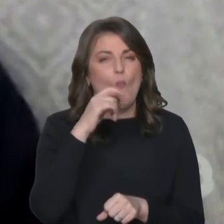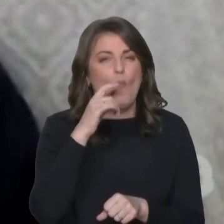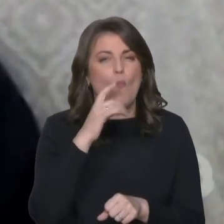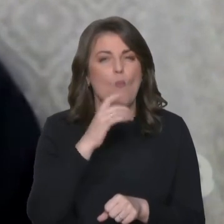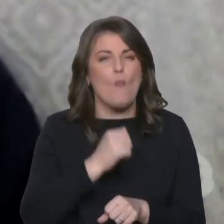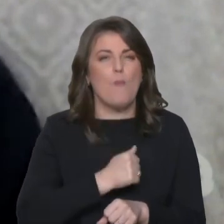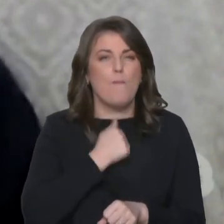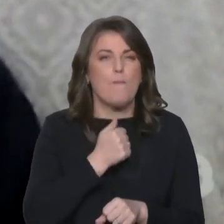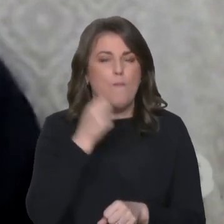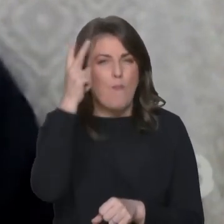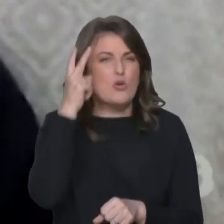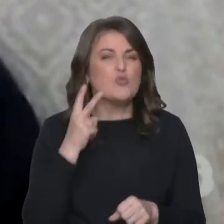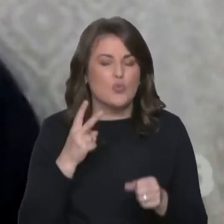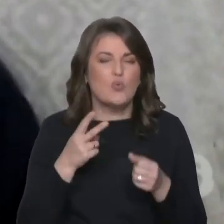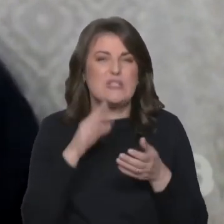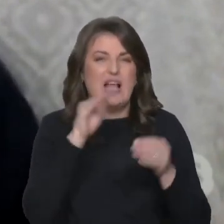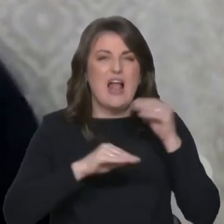з